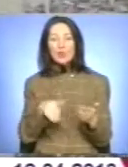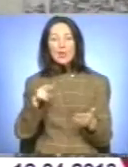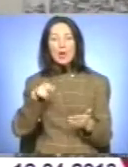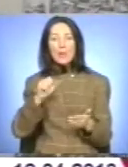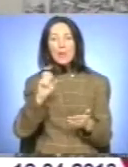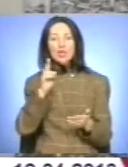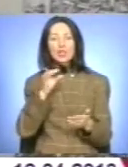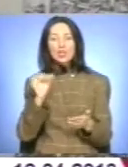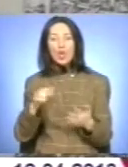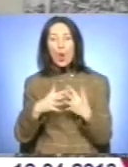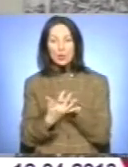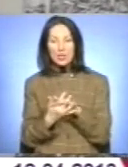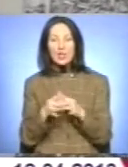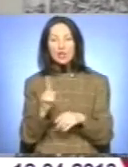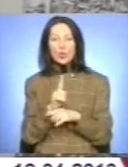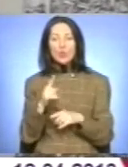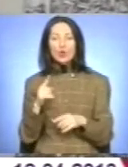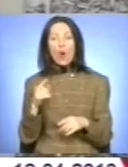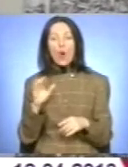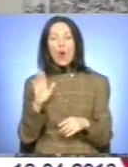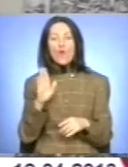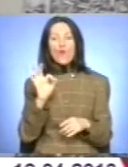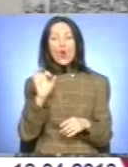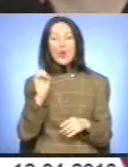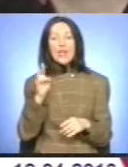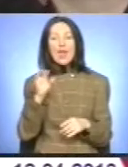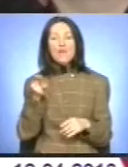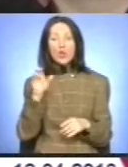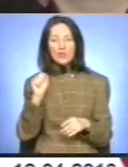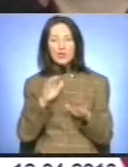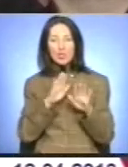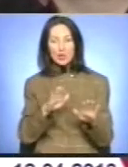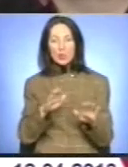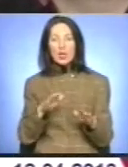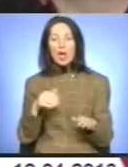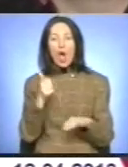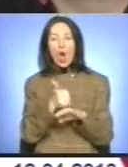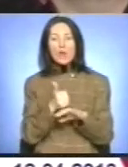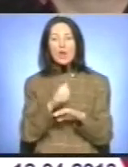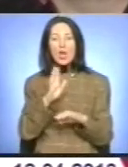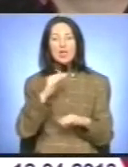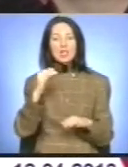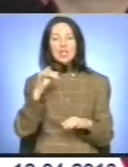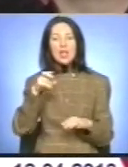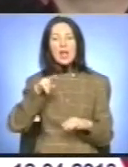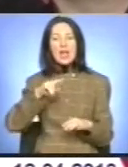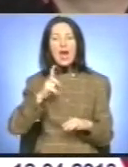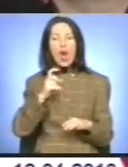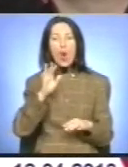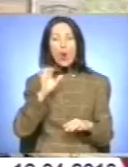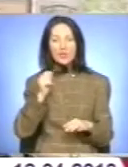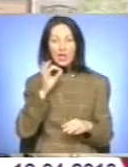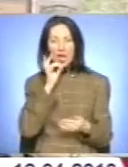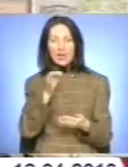Тернопільського воєводства. Заступник голови керівника апарату облдержадміністрації Юрій Желіховський зауважує, ця історична